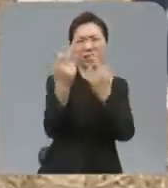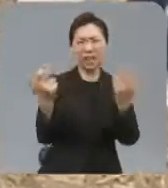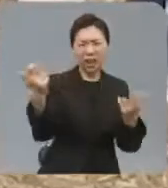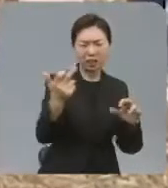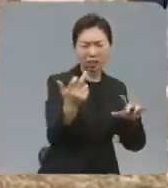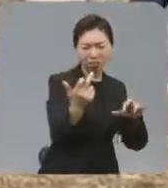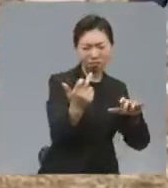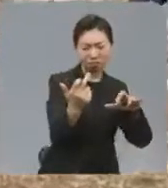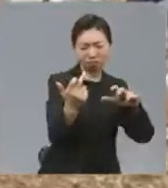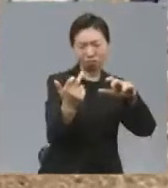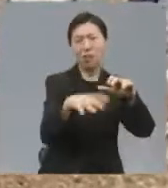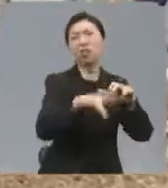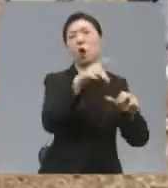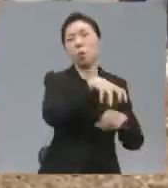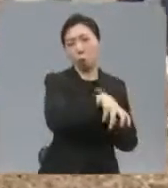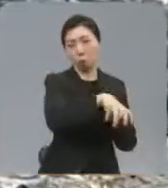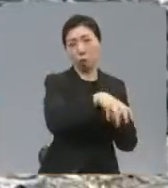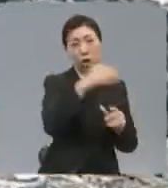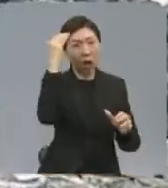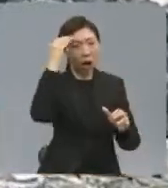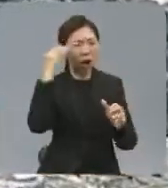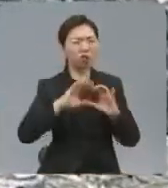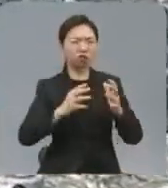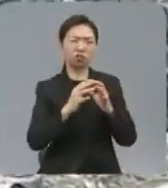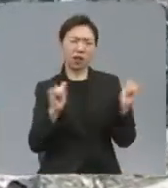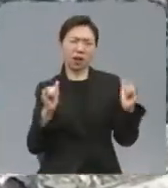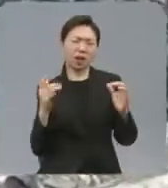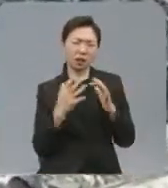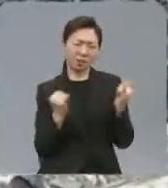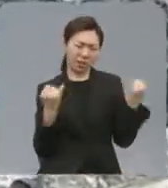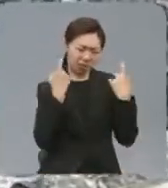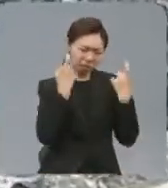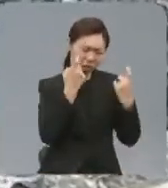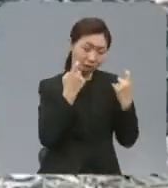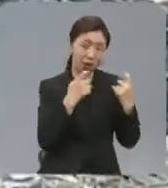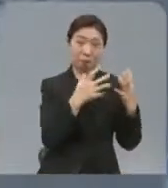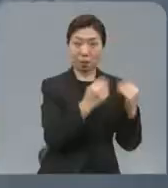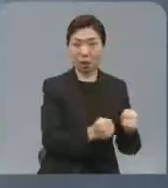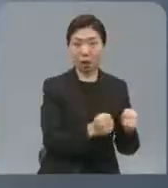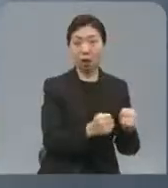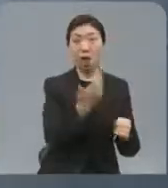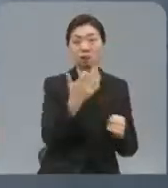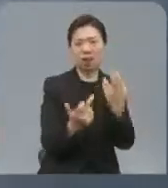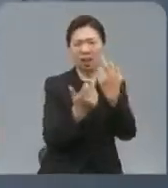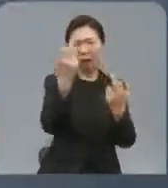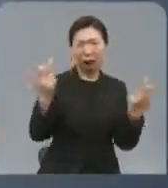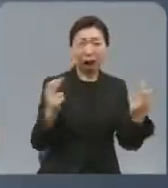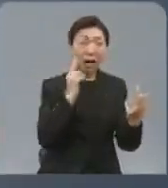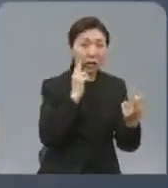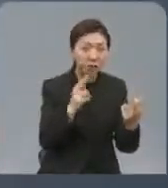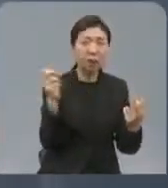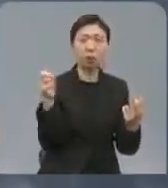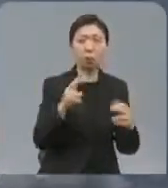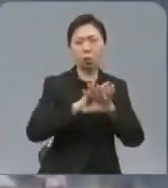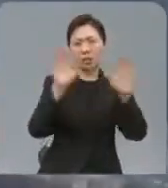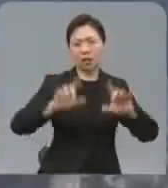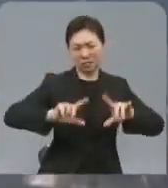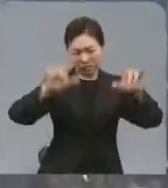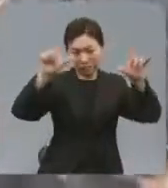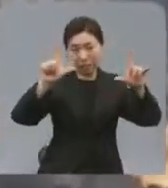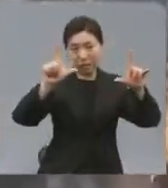Leichname schnell zu bergen und den Familien zu übergeben pokara ist bekannt als Ausgangspunkt für